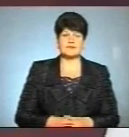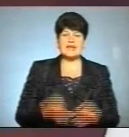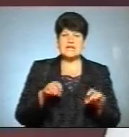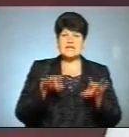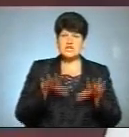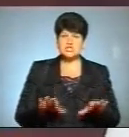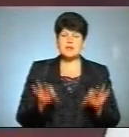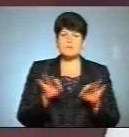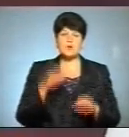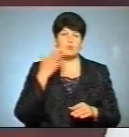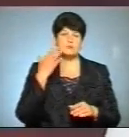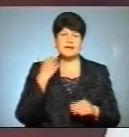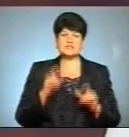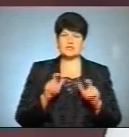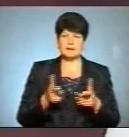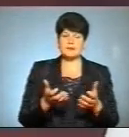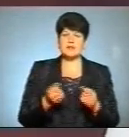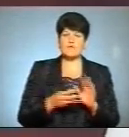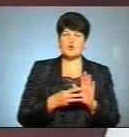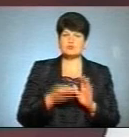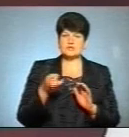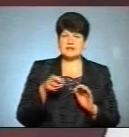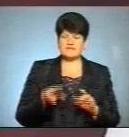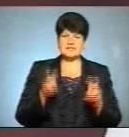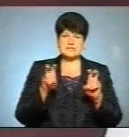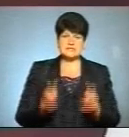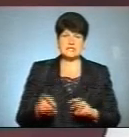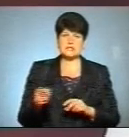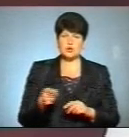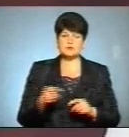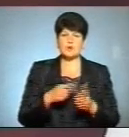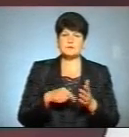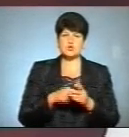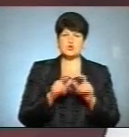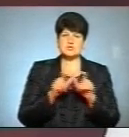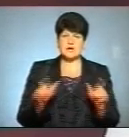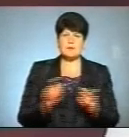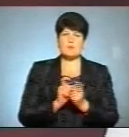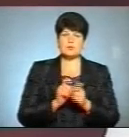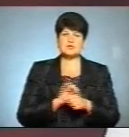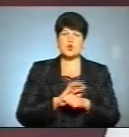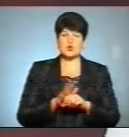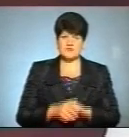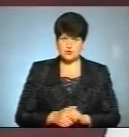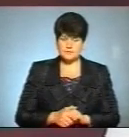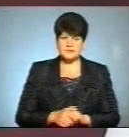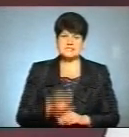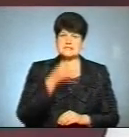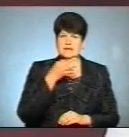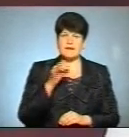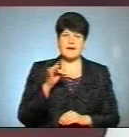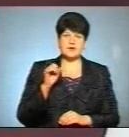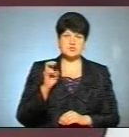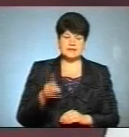Рішення про послаблення карантину прийняли 8 травня на засіданні Тернопільського міського штабу боротьби з коронавірусом, повідомила